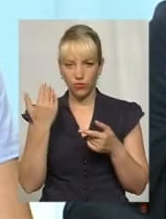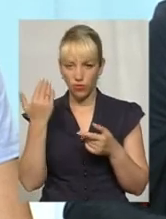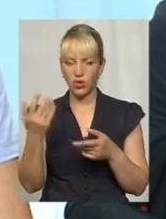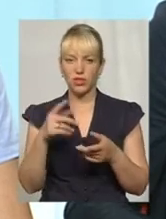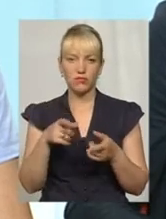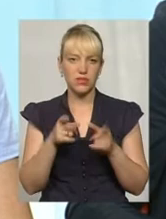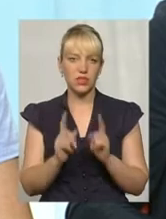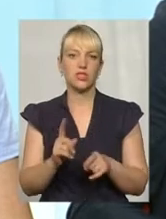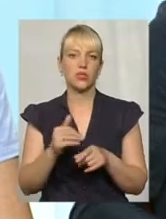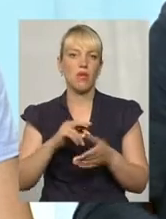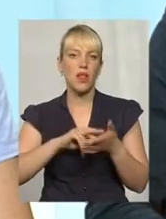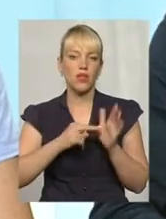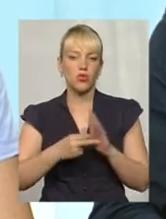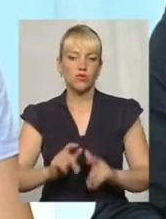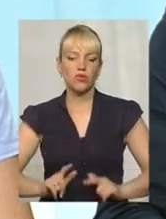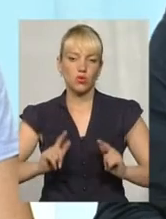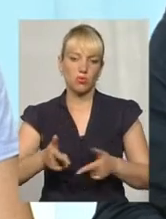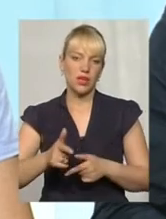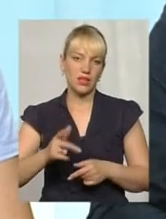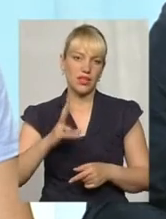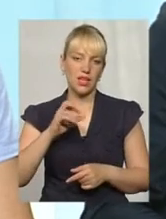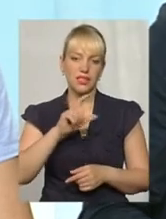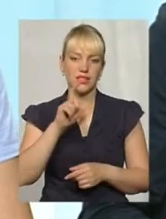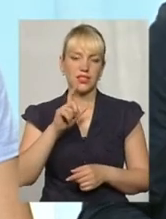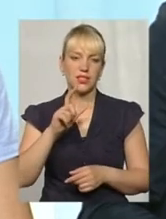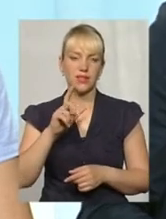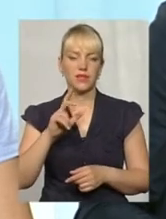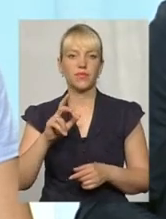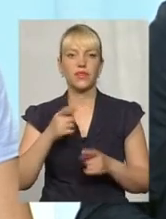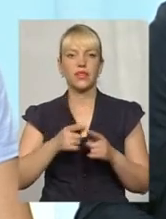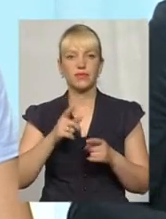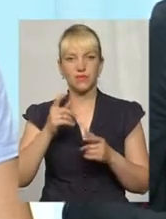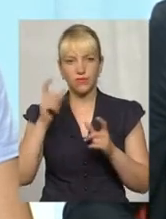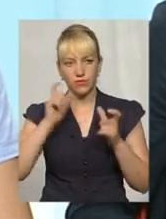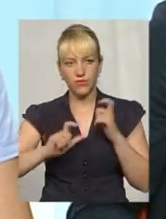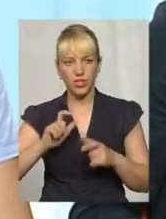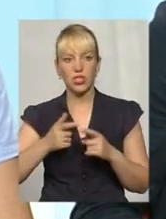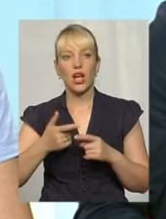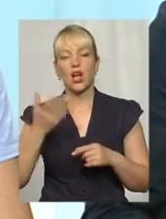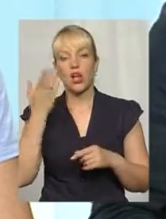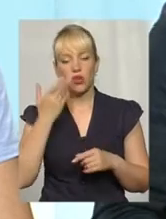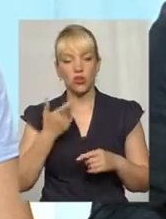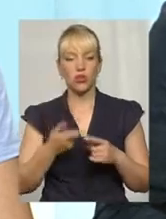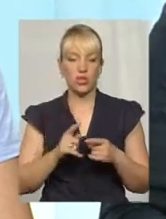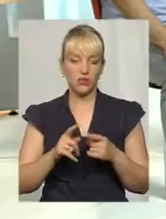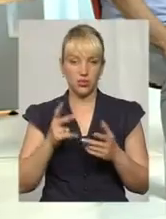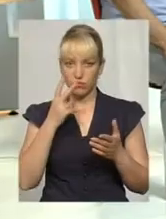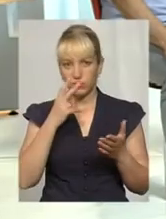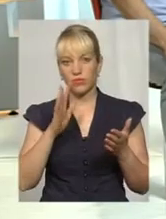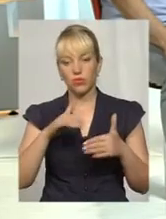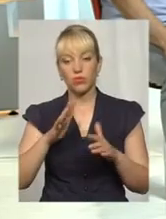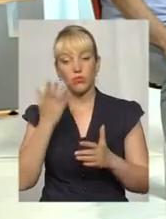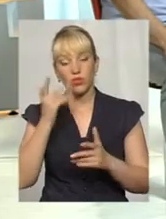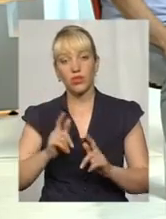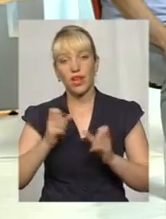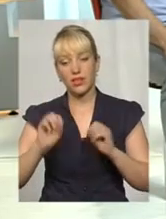в навчальний заклад. І лише після того, коли буде наказ про зарахування, ми всі не можемо сказати, що так, особа вступила в навчальний заклад. До того ж моменту